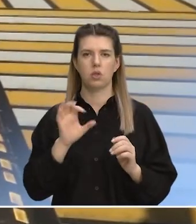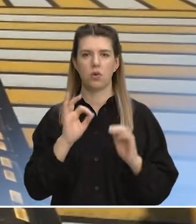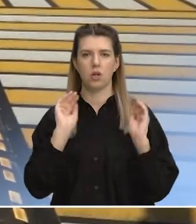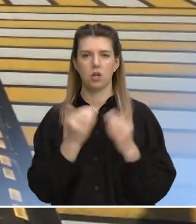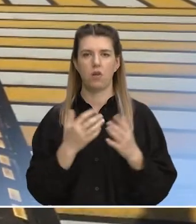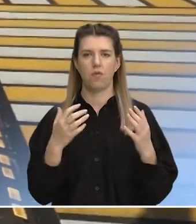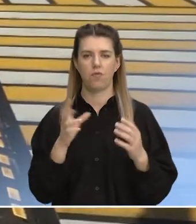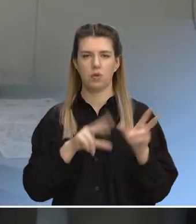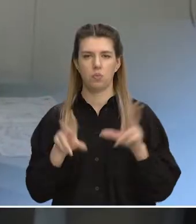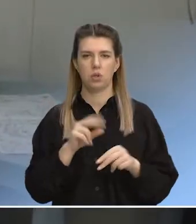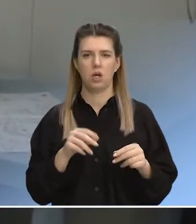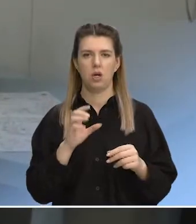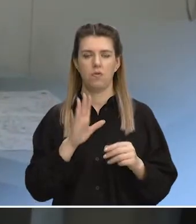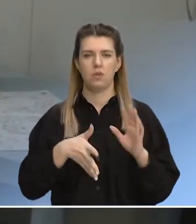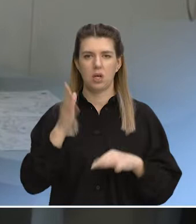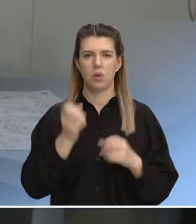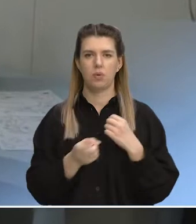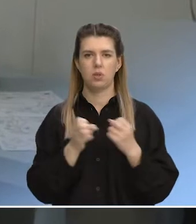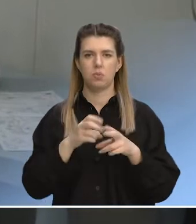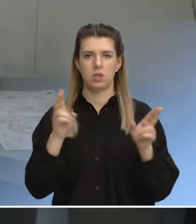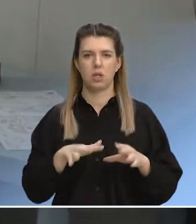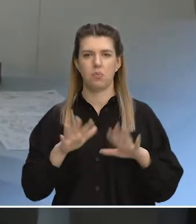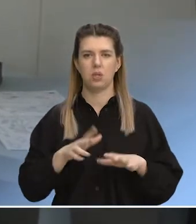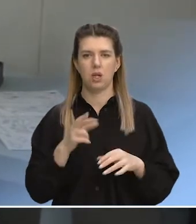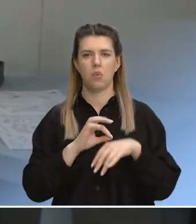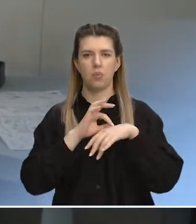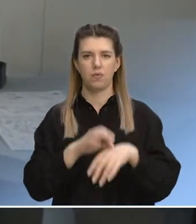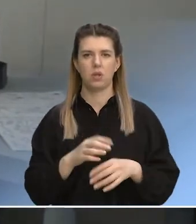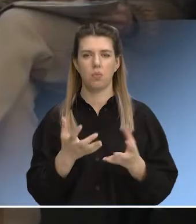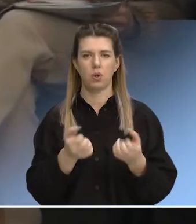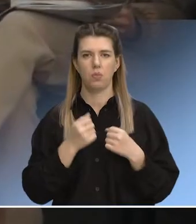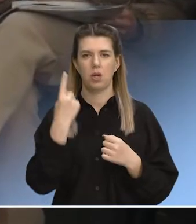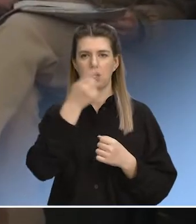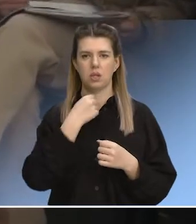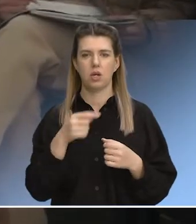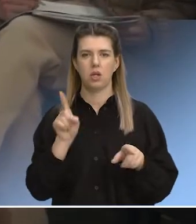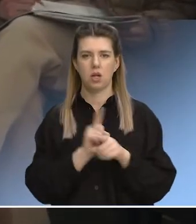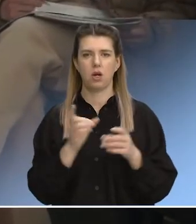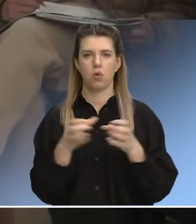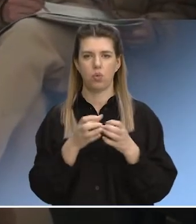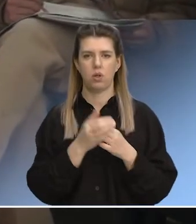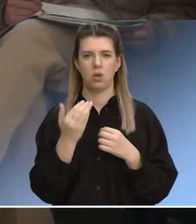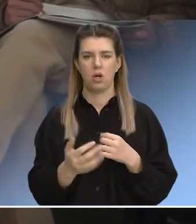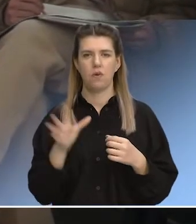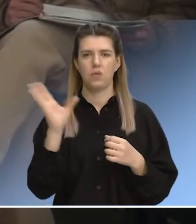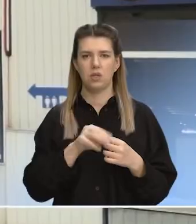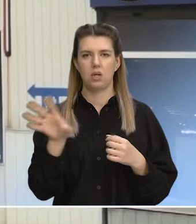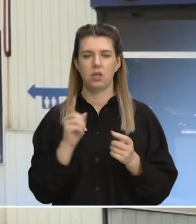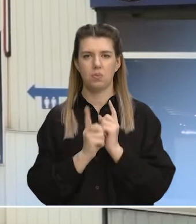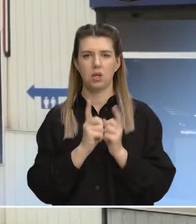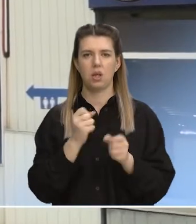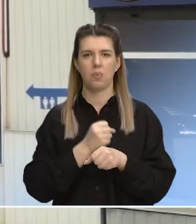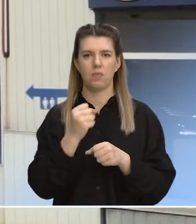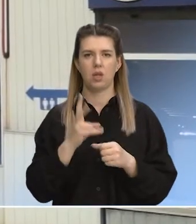с ограниченными возможностями. В здании появились специальные места для проведения приема лиц данной категории. Все эти